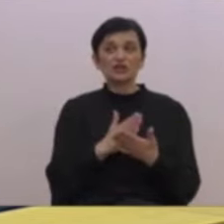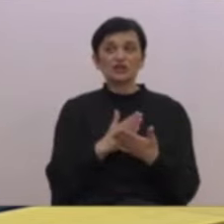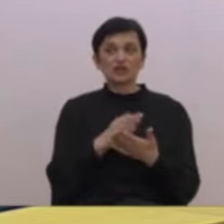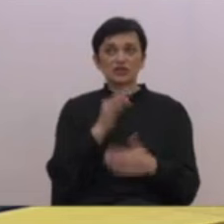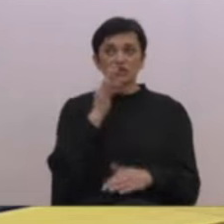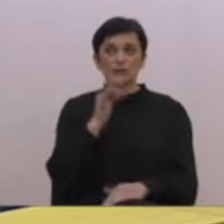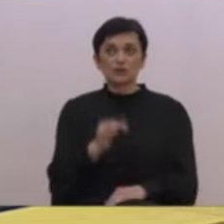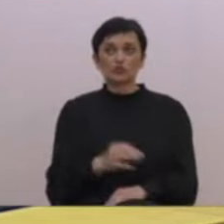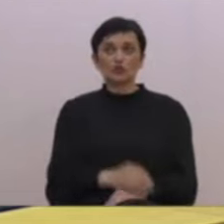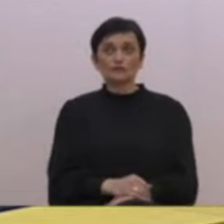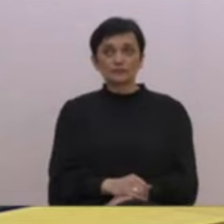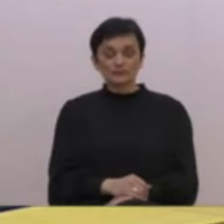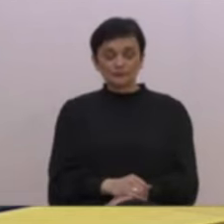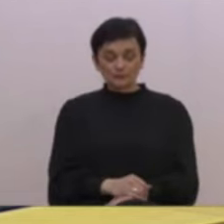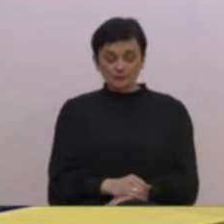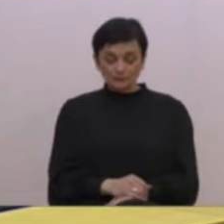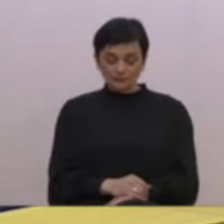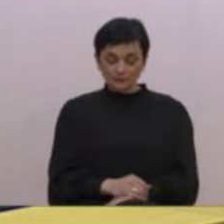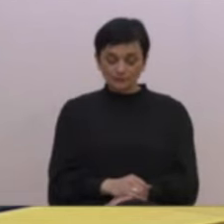ghipasu.